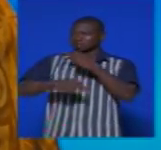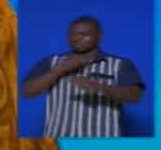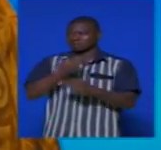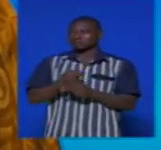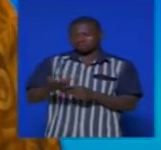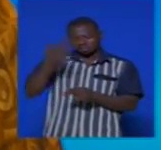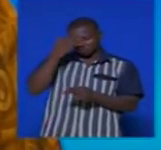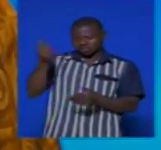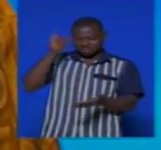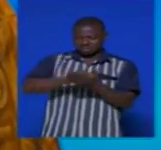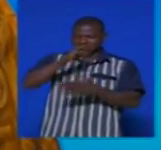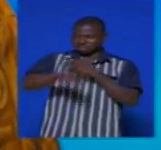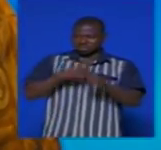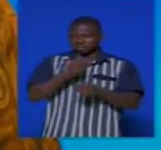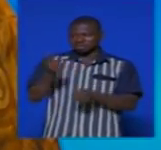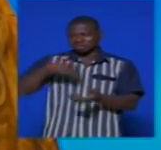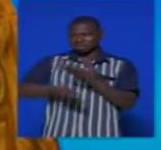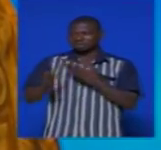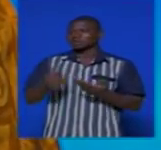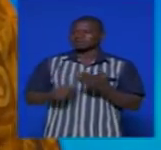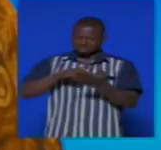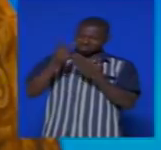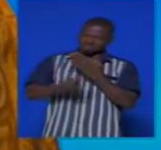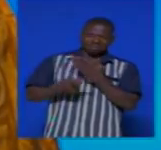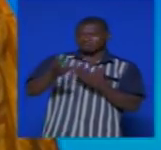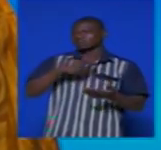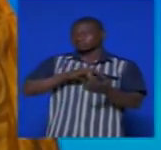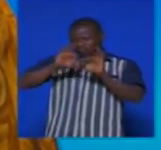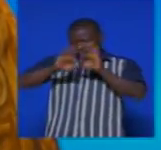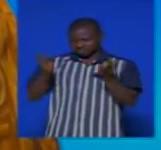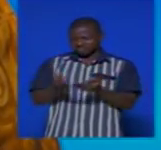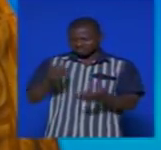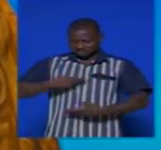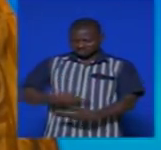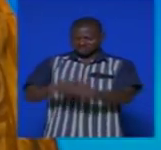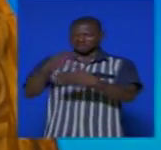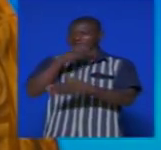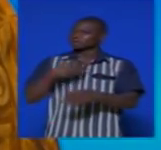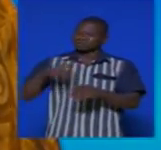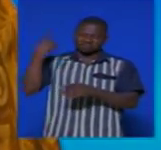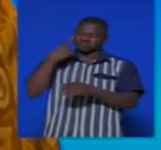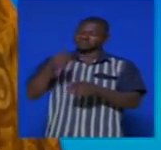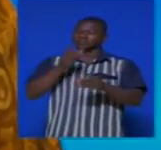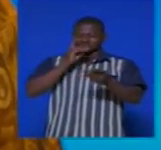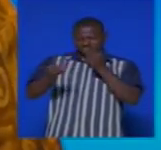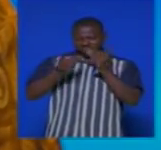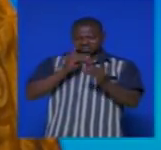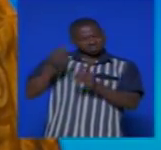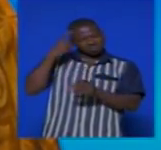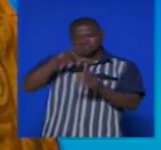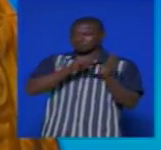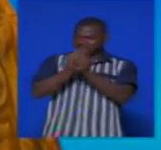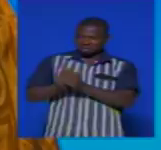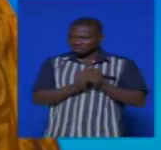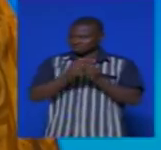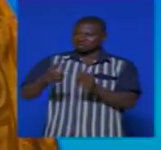de planification familiale est sur la table pour que l'ensemble des décideurs et l'ensemble donc, des acteurs puissent donc, maîtriser donc,